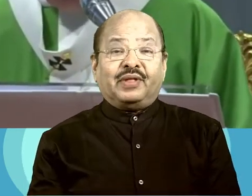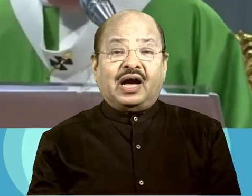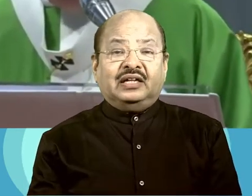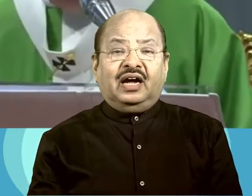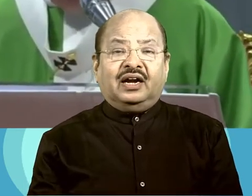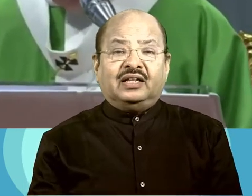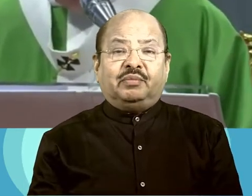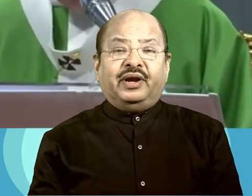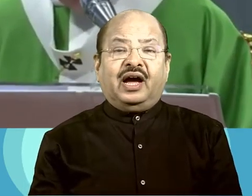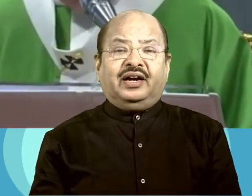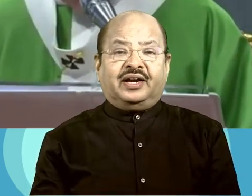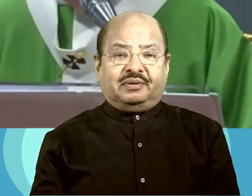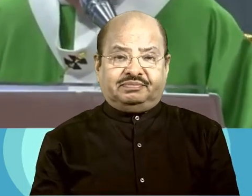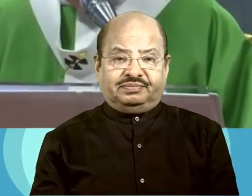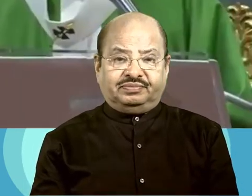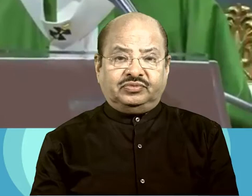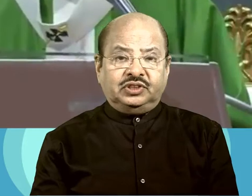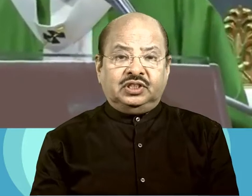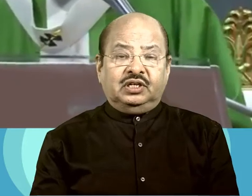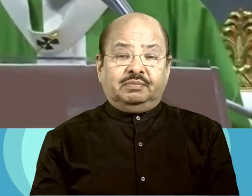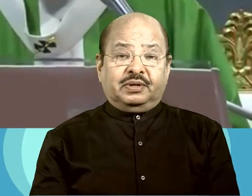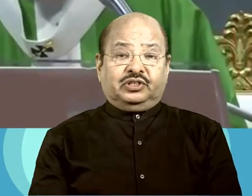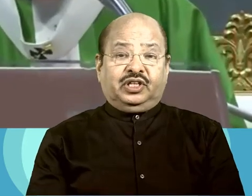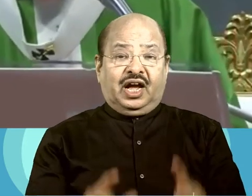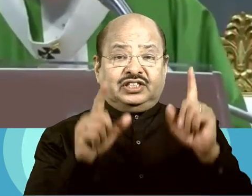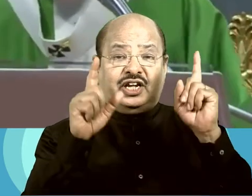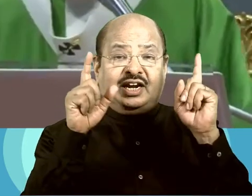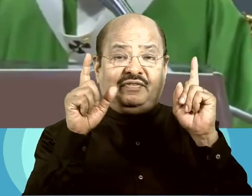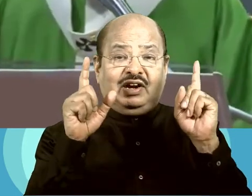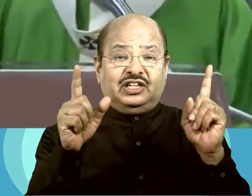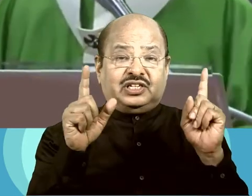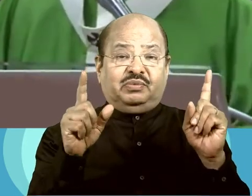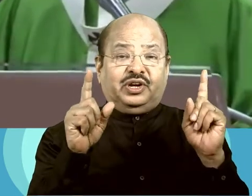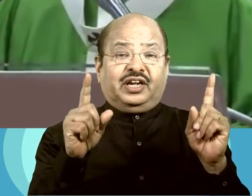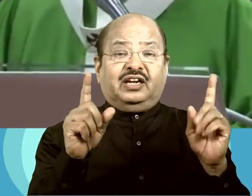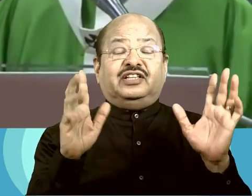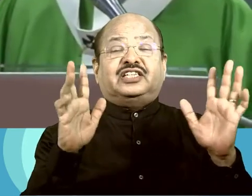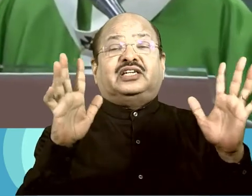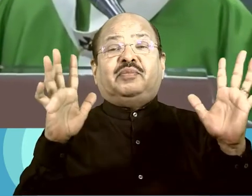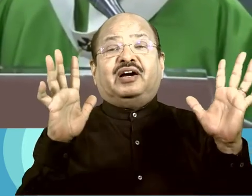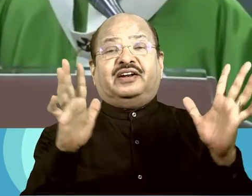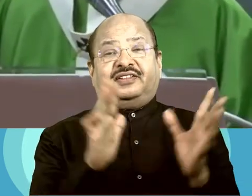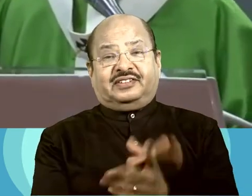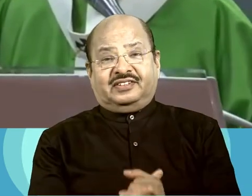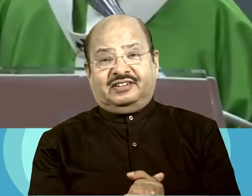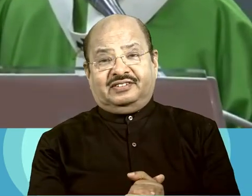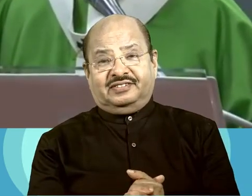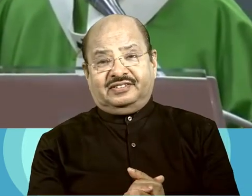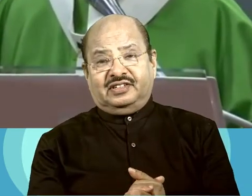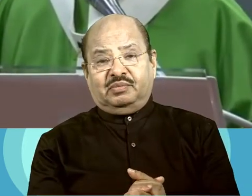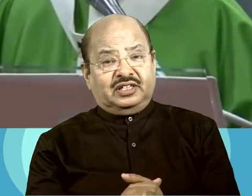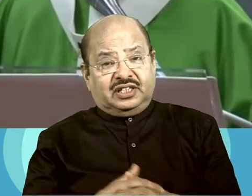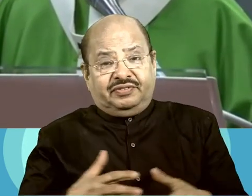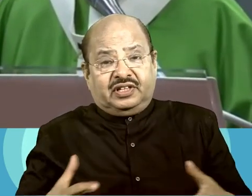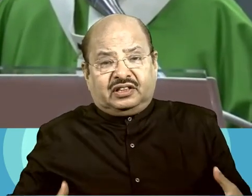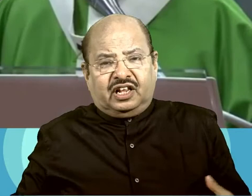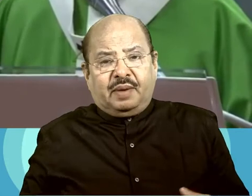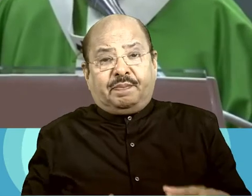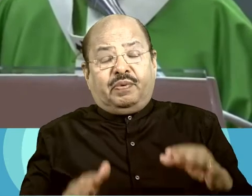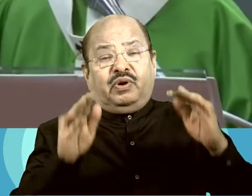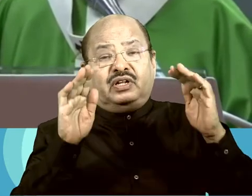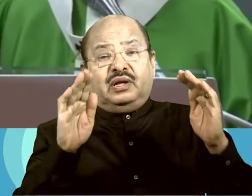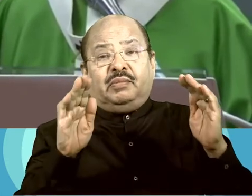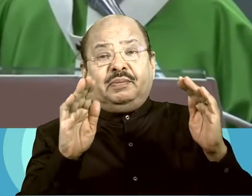കാരണം അതാണ് നമ്മുടെ ആഗ്രഹം. പ്രത്യാശയുടെ വെളിച്ചം ഒരിക്കലും നഷ്ടമാകരുത്. നമ്മുടെ